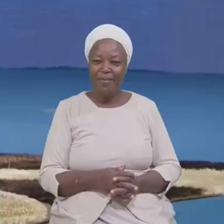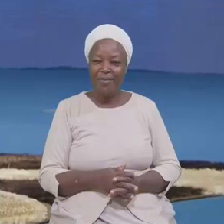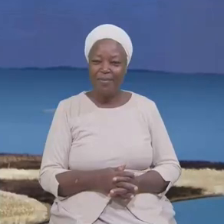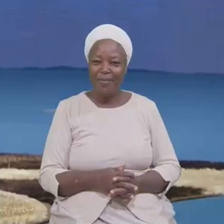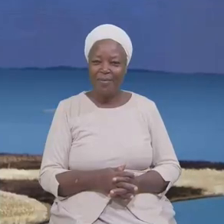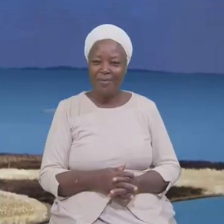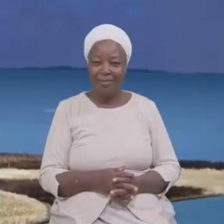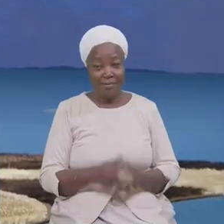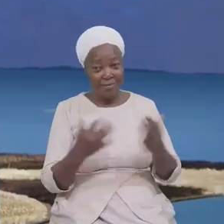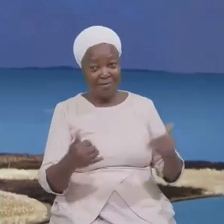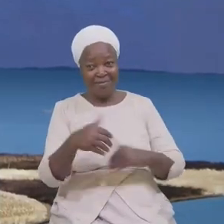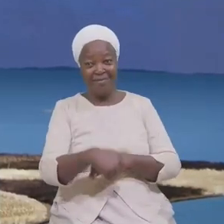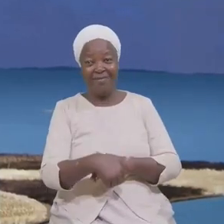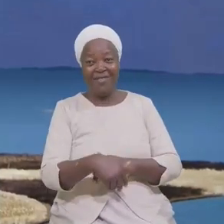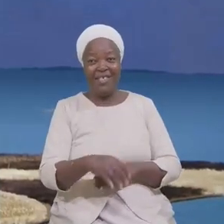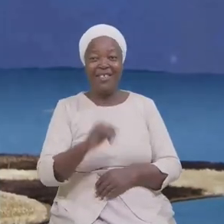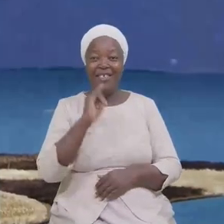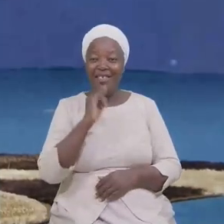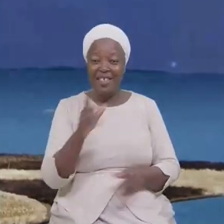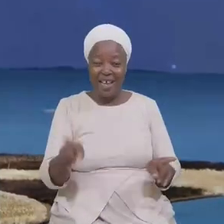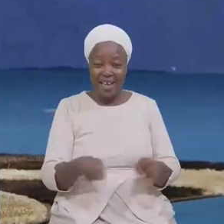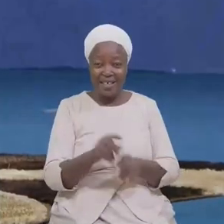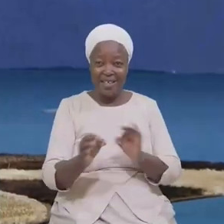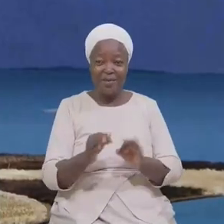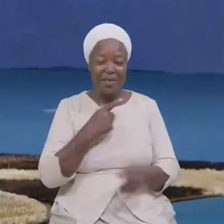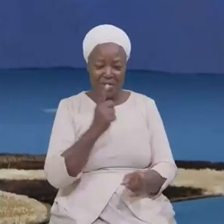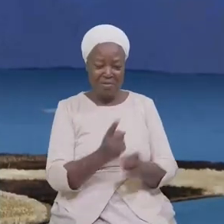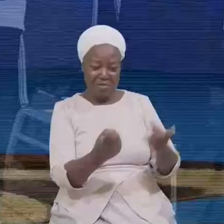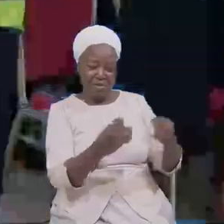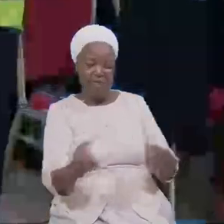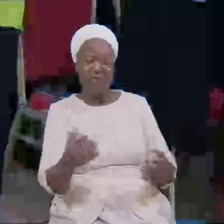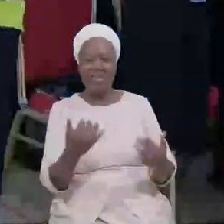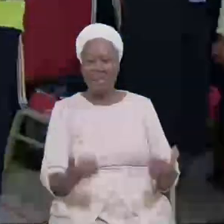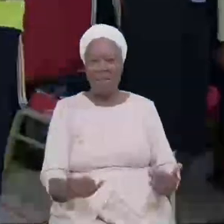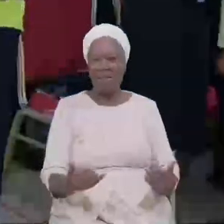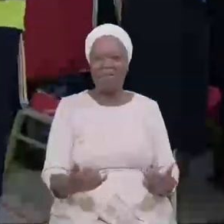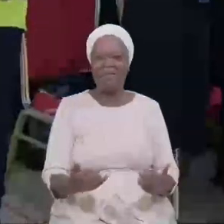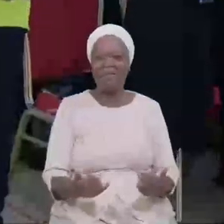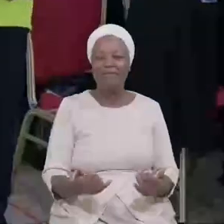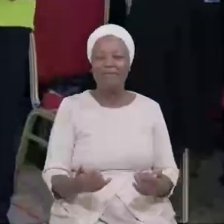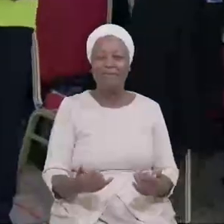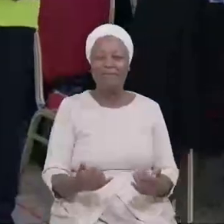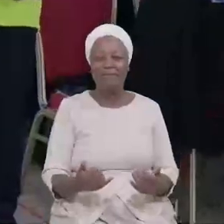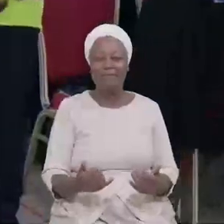Ce soir, c'est comme si nous venons pour la première fois.